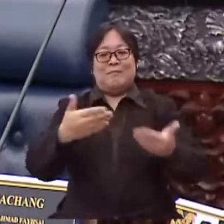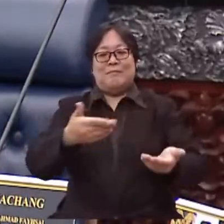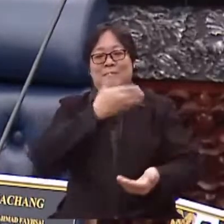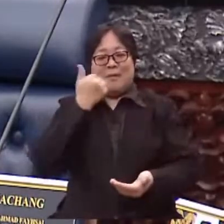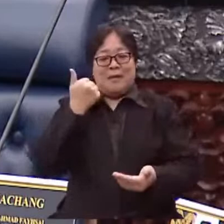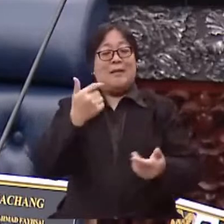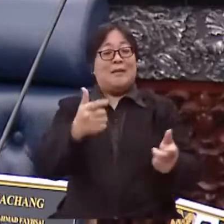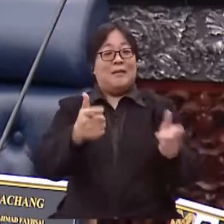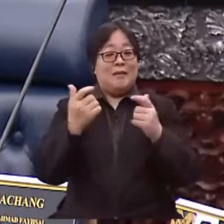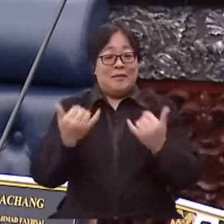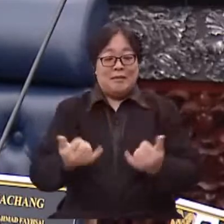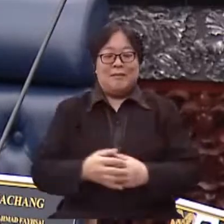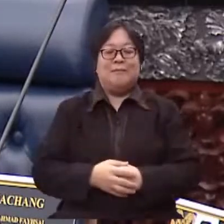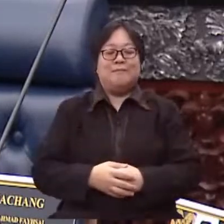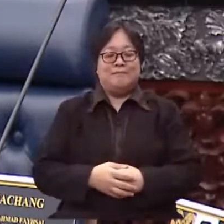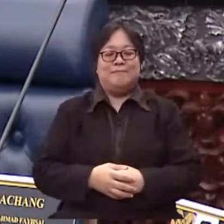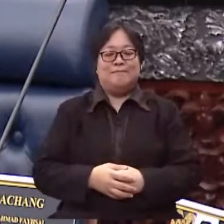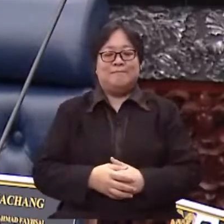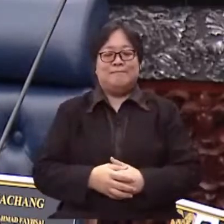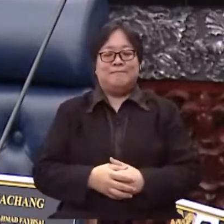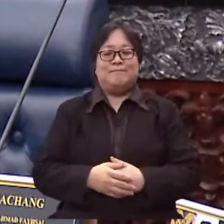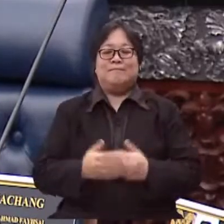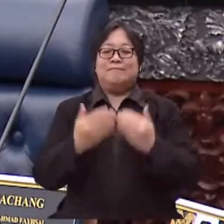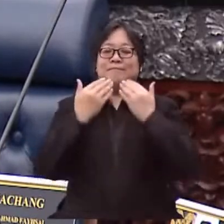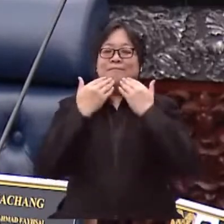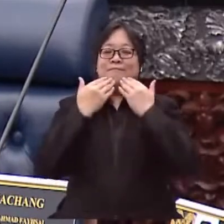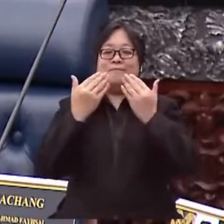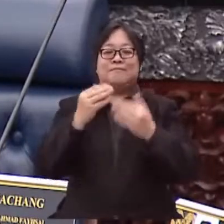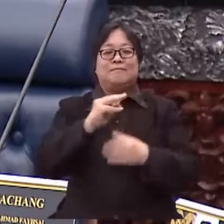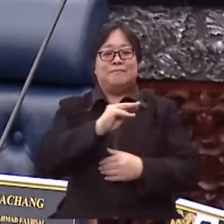tidak cukup Insya Allah